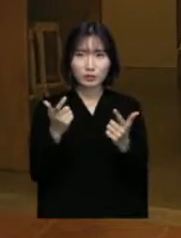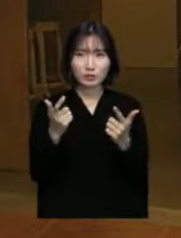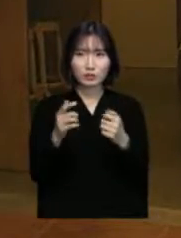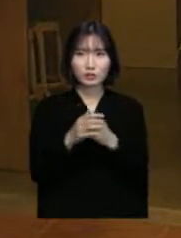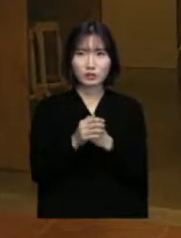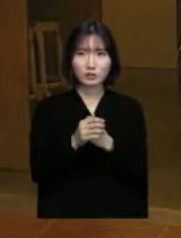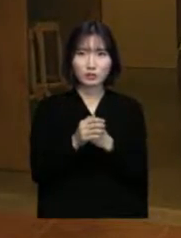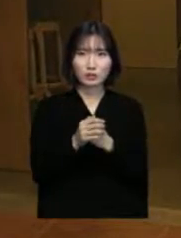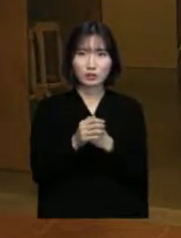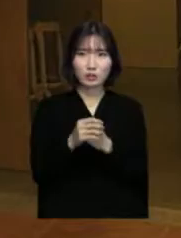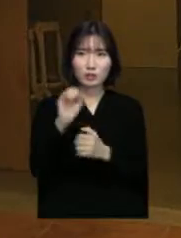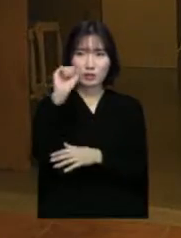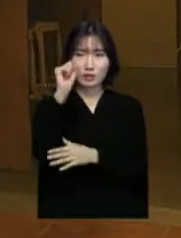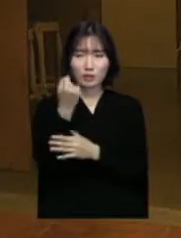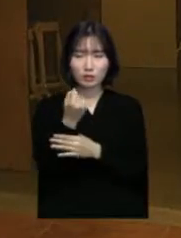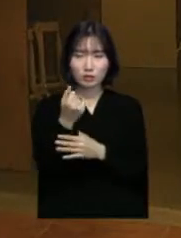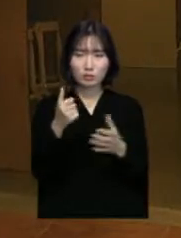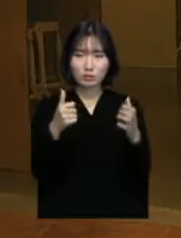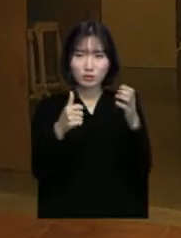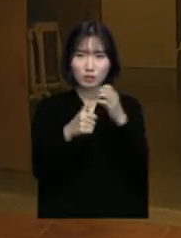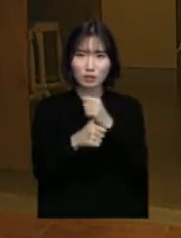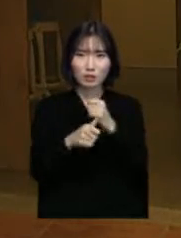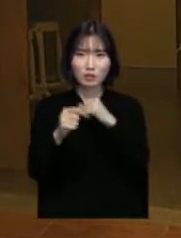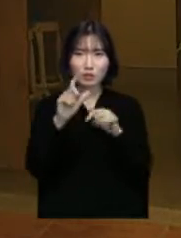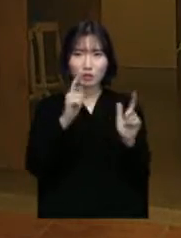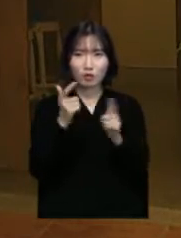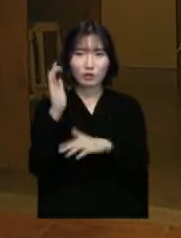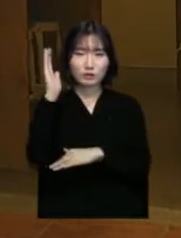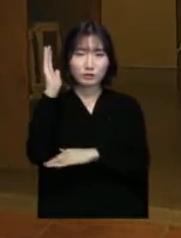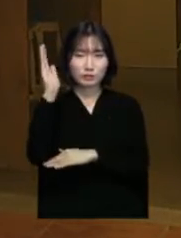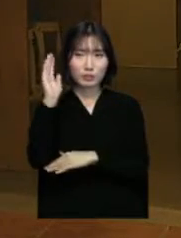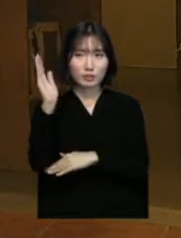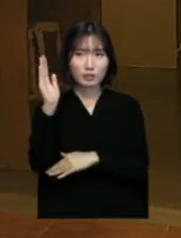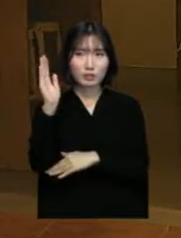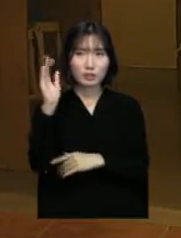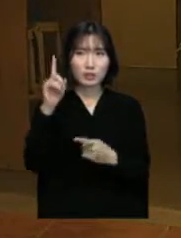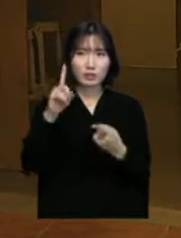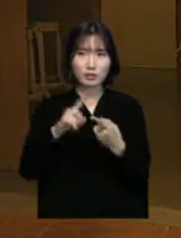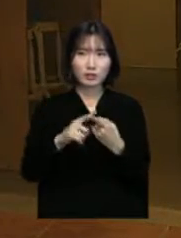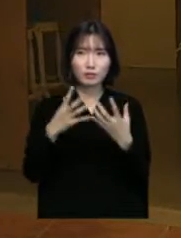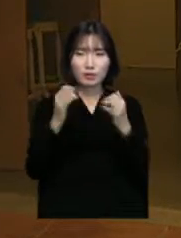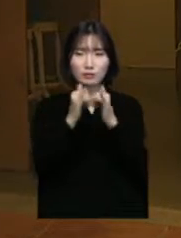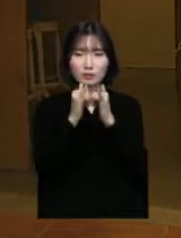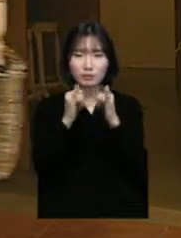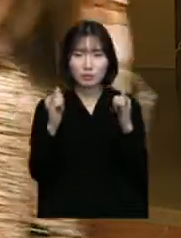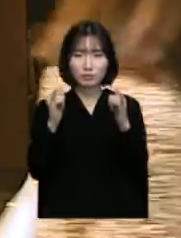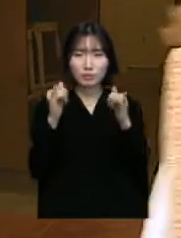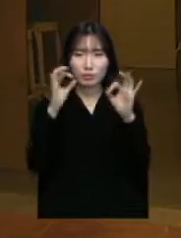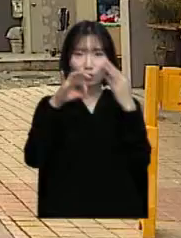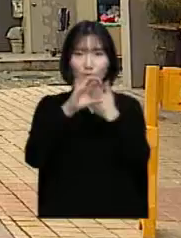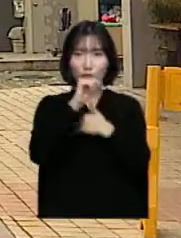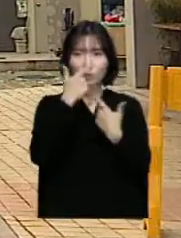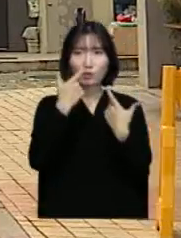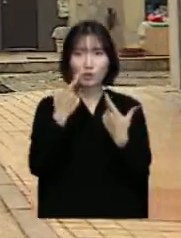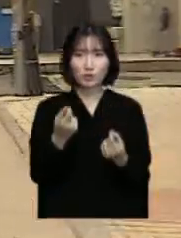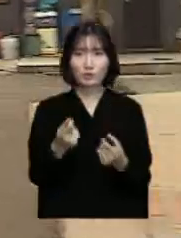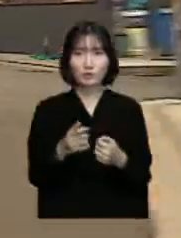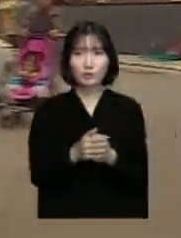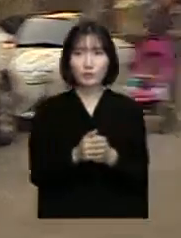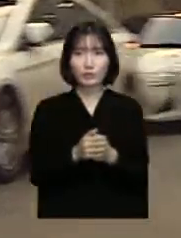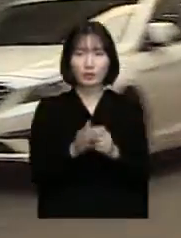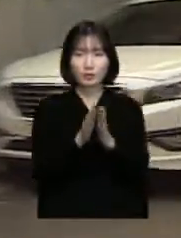느낌이 강한 어떤 시각적인 줘 형들 라던가 레 세즈 들이 좀 더 많은 사람들이 보셨으면 좋겠다는 체제가 있었어요